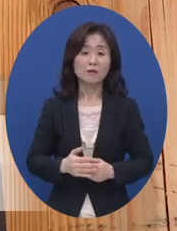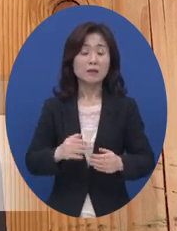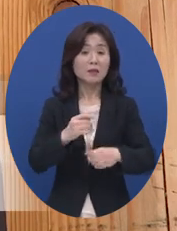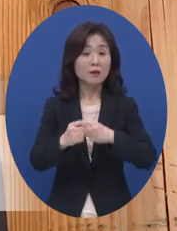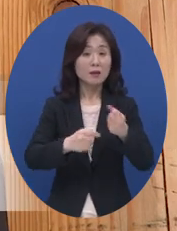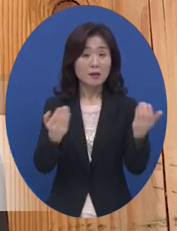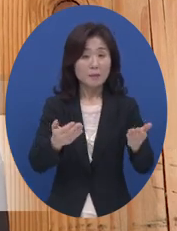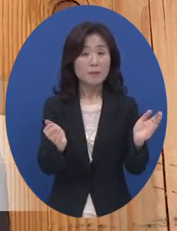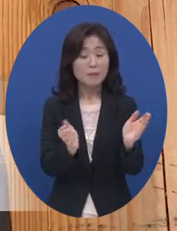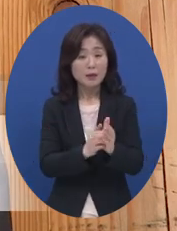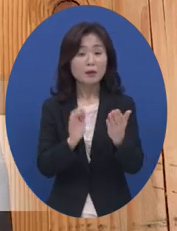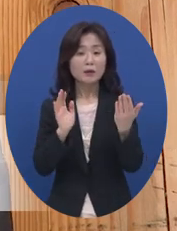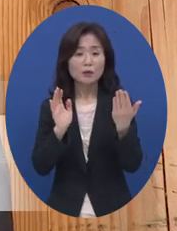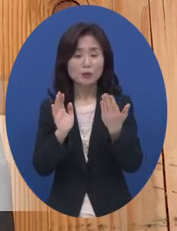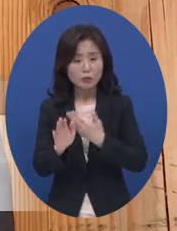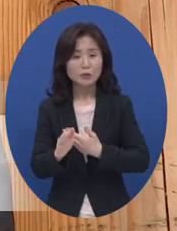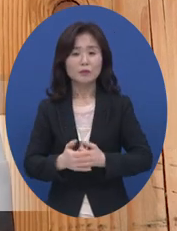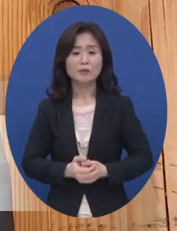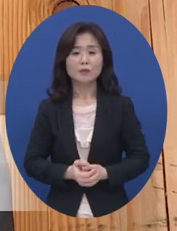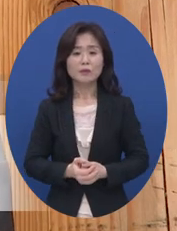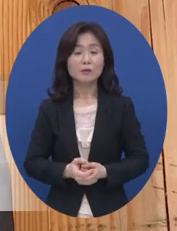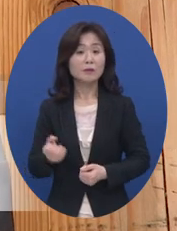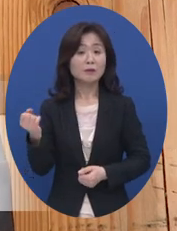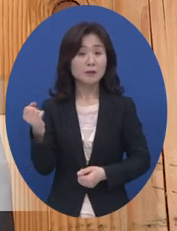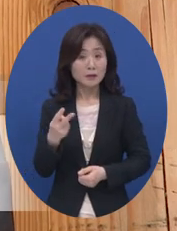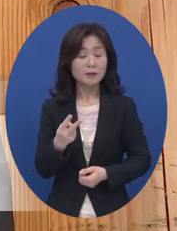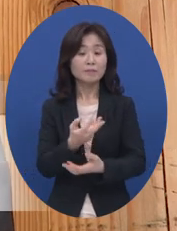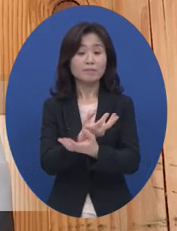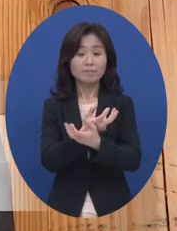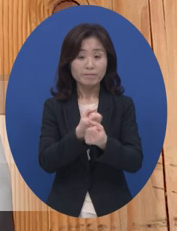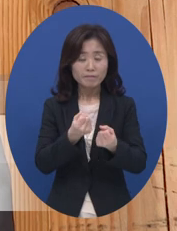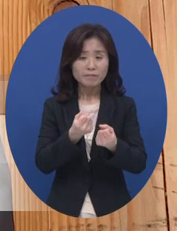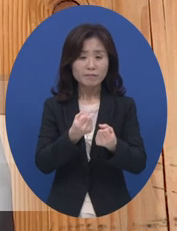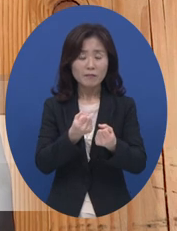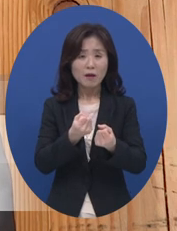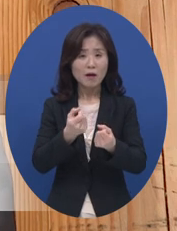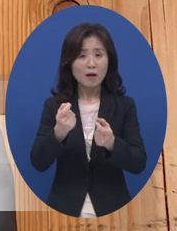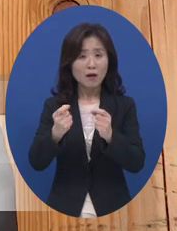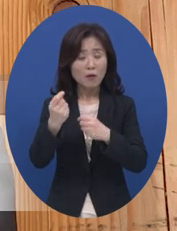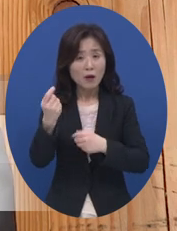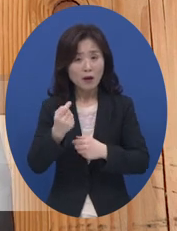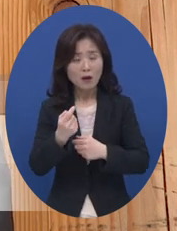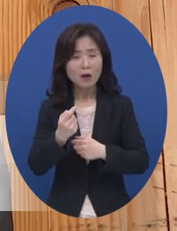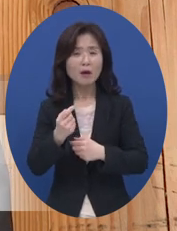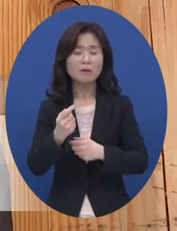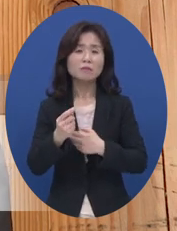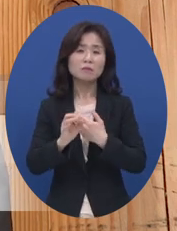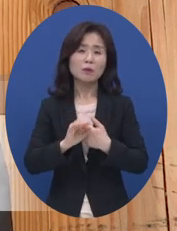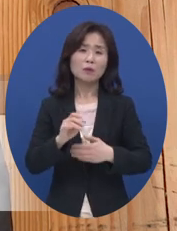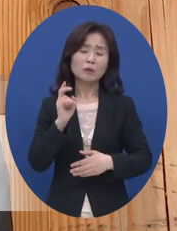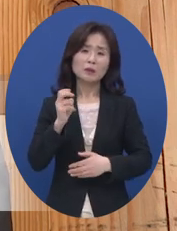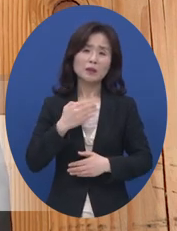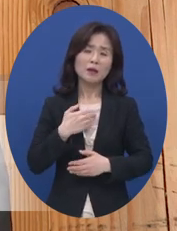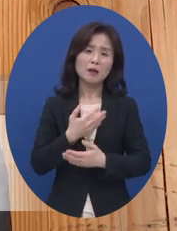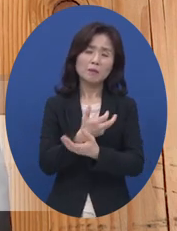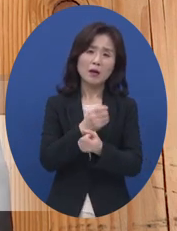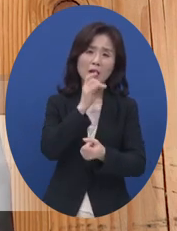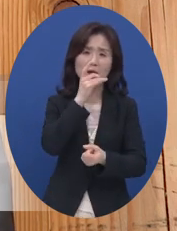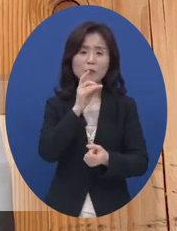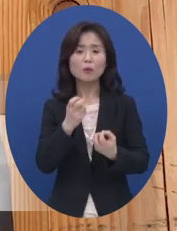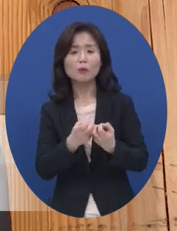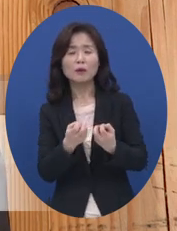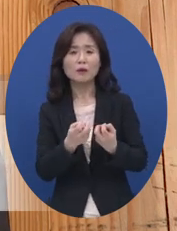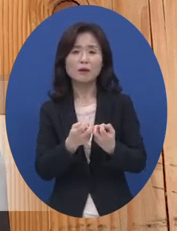하고 나서 또 다 개혁을 하려면 은 혹시 안되면 어떨 거